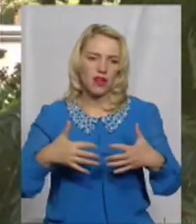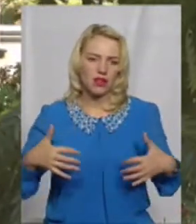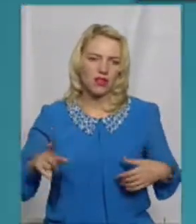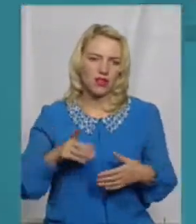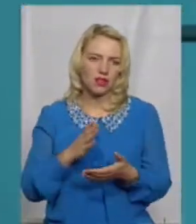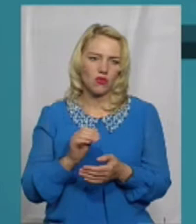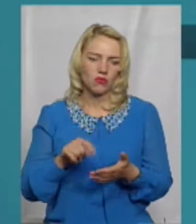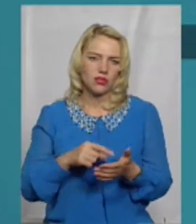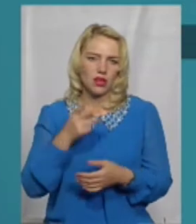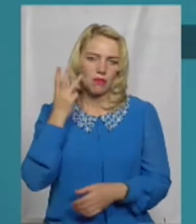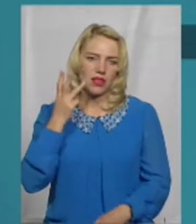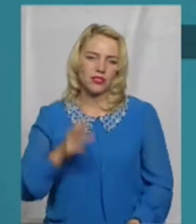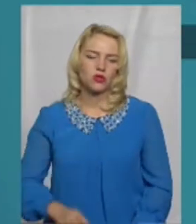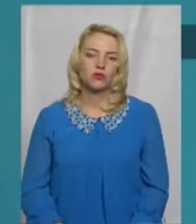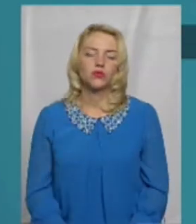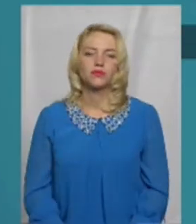Хмельницькому.